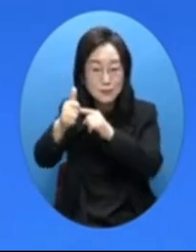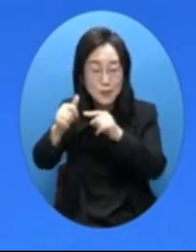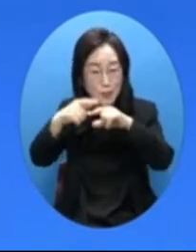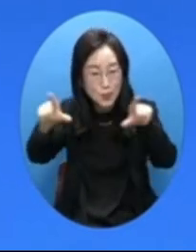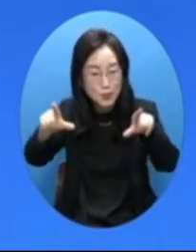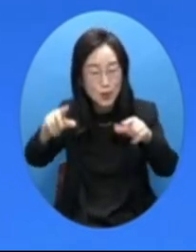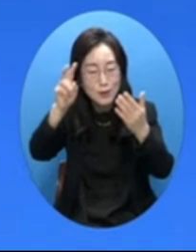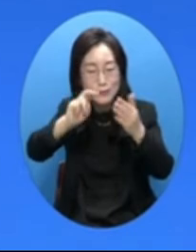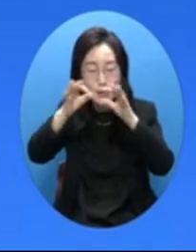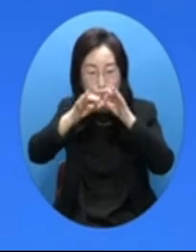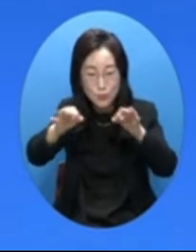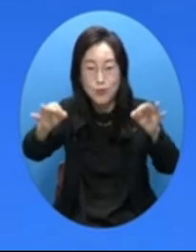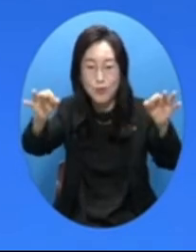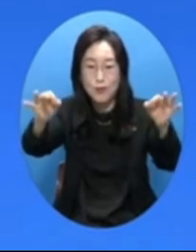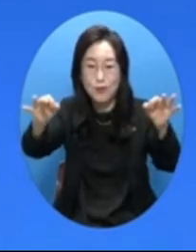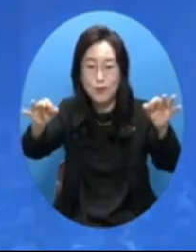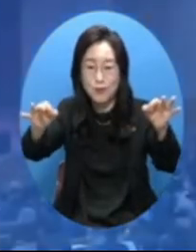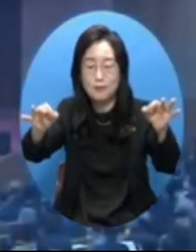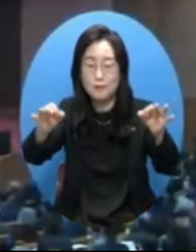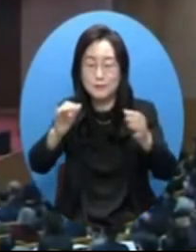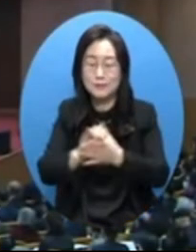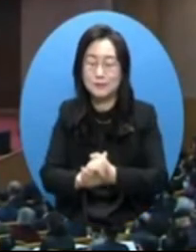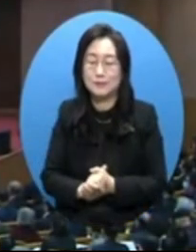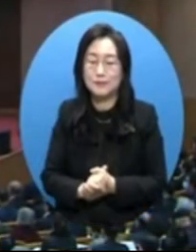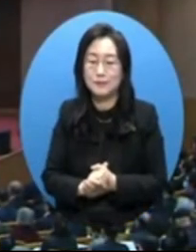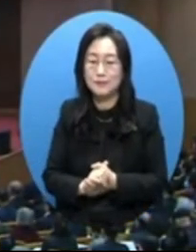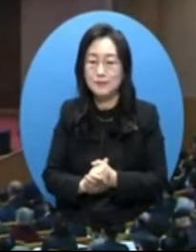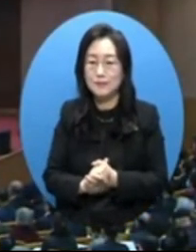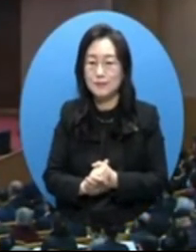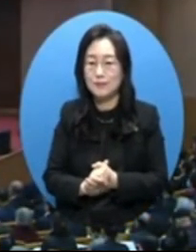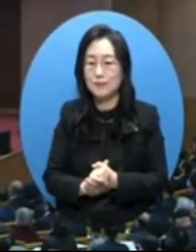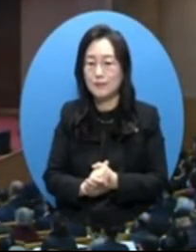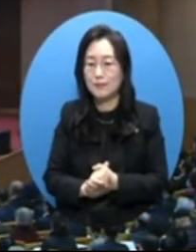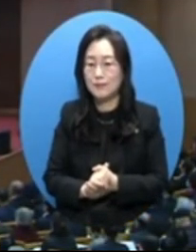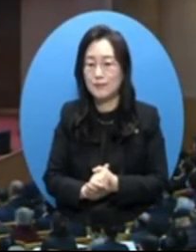평소에 즐겨 불렀던 찬송으로 오늘 말씀을 마치기 원합니다